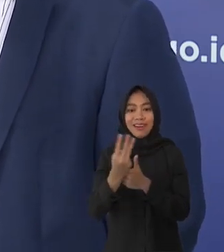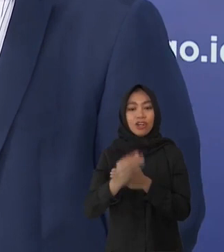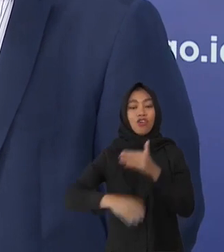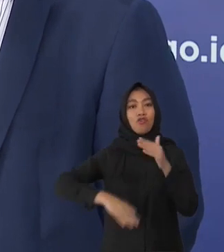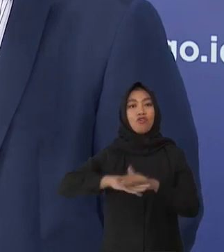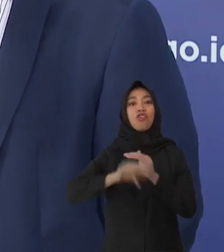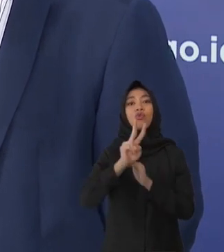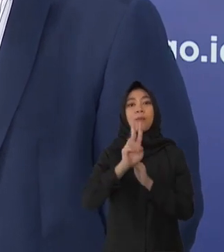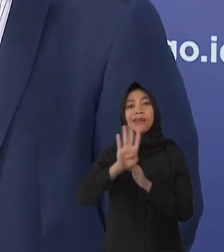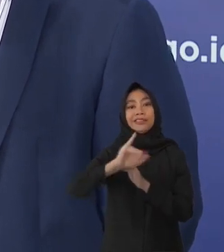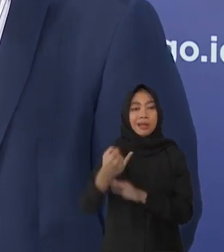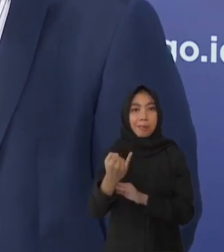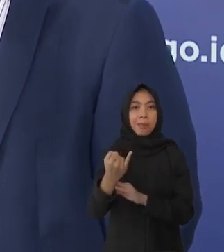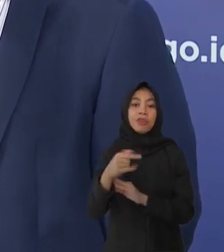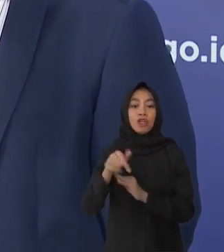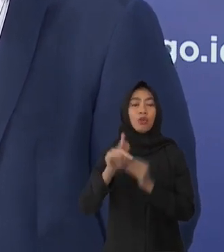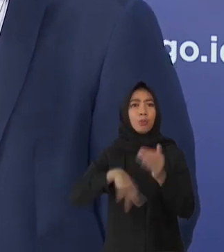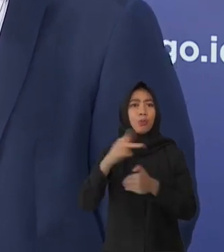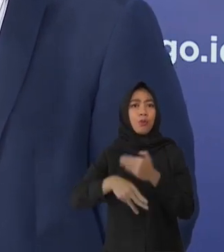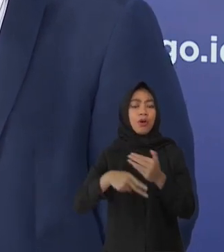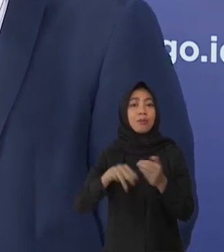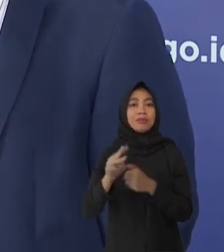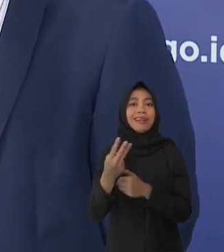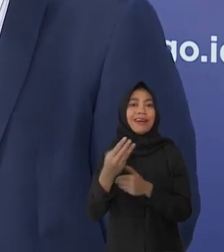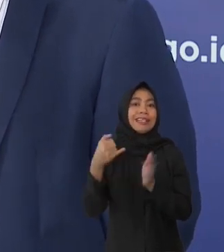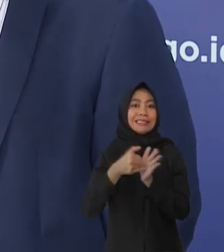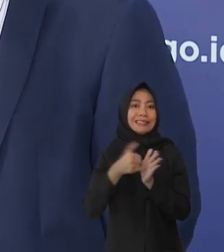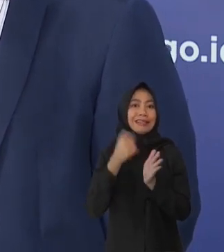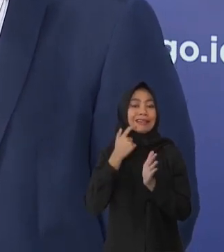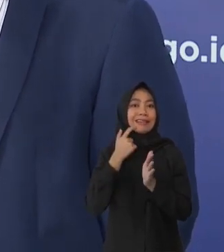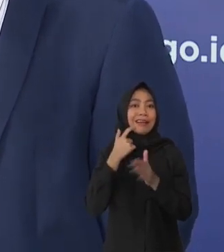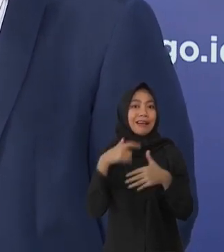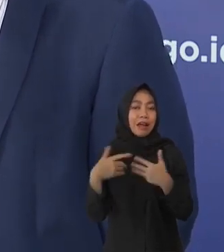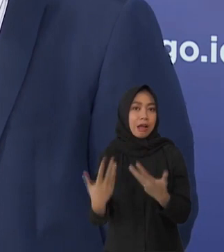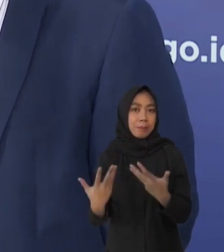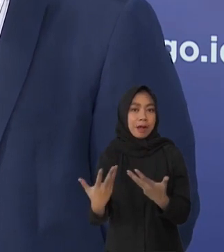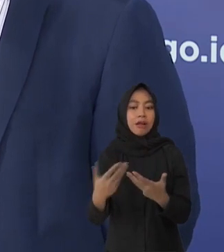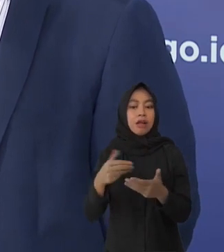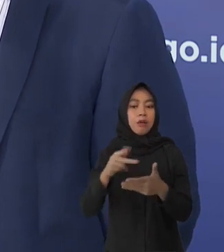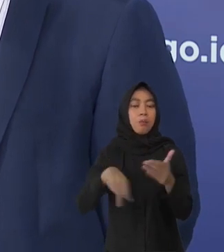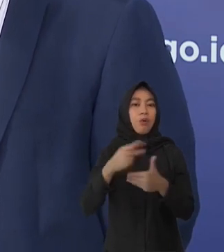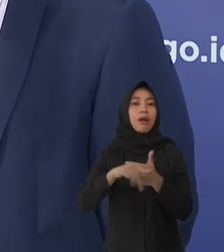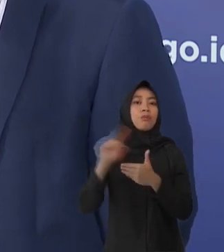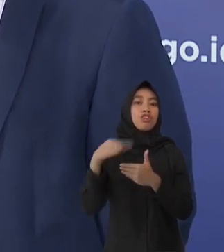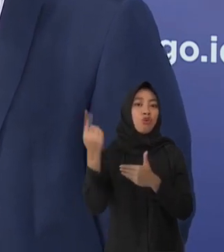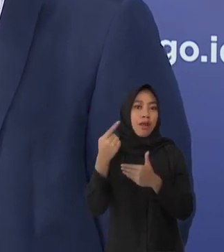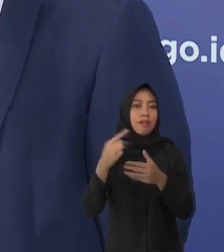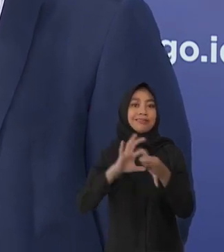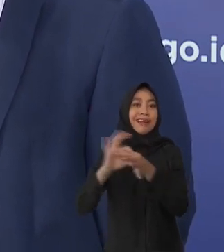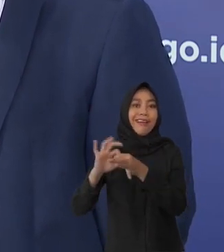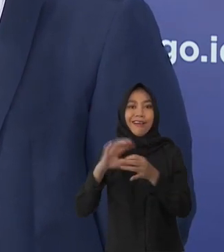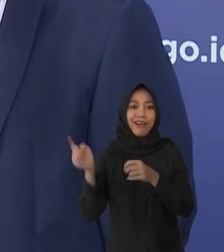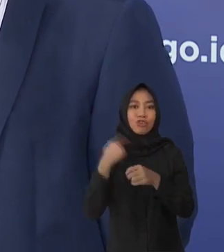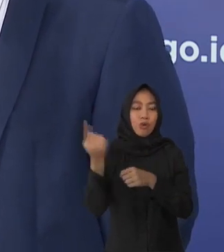jam setiap hari, itu adalah merupakan sebuah programa yang bersifat national network yang